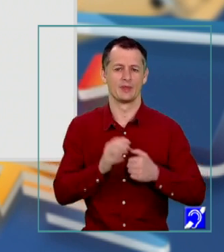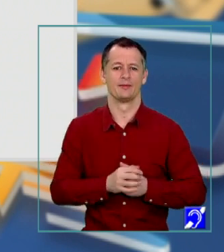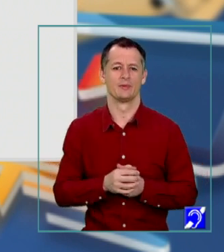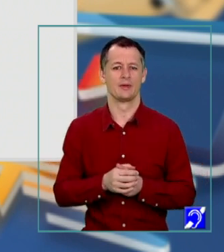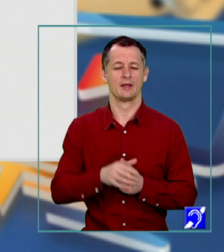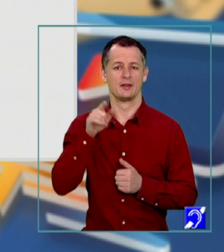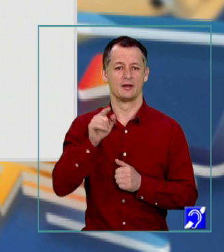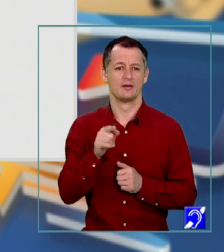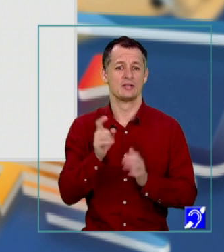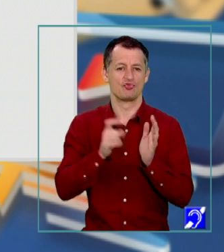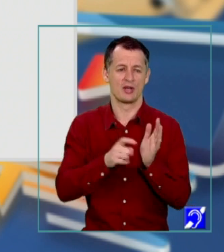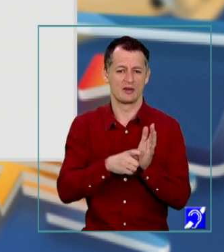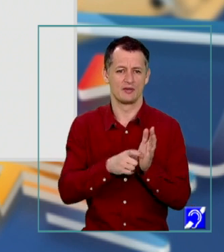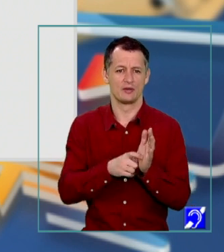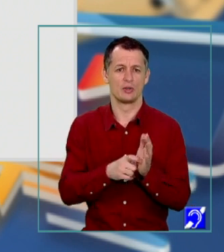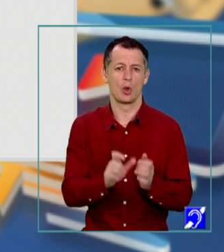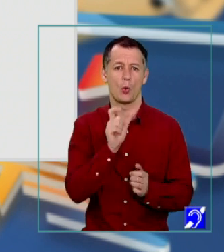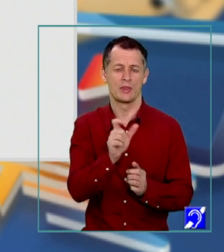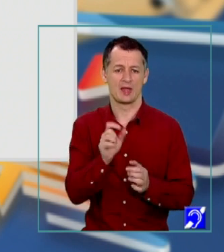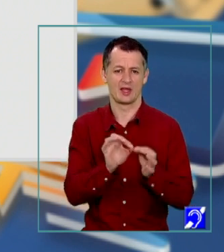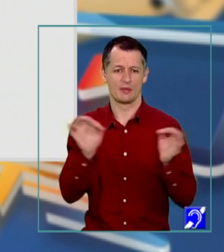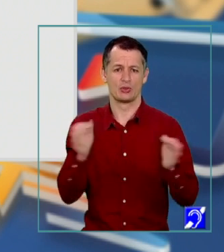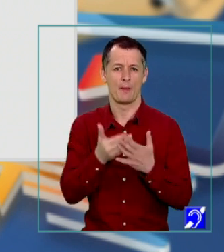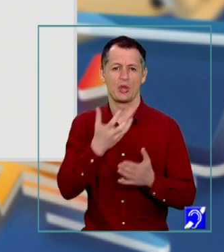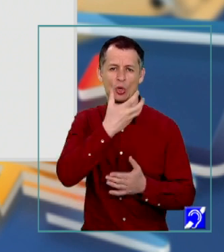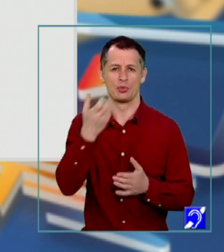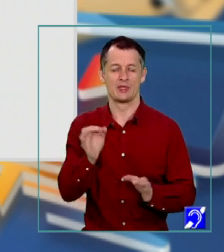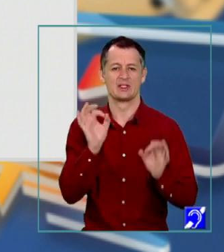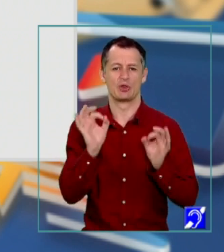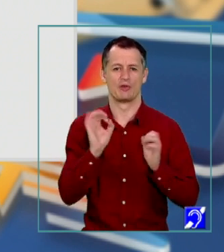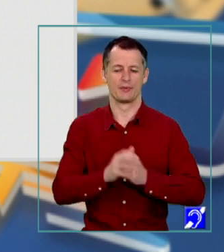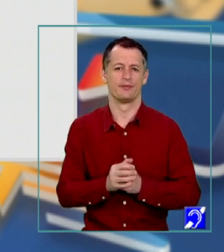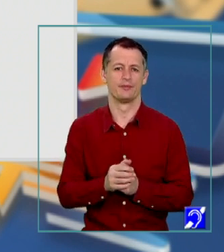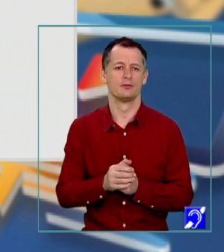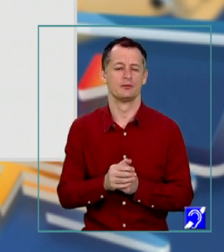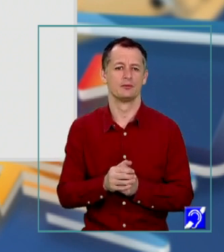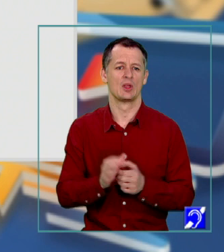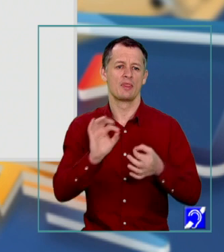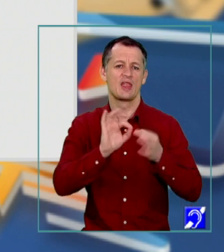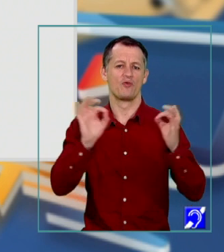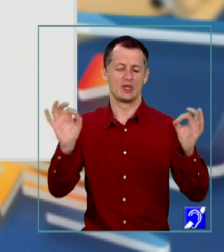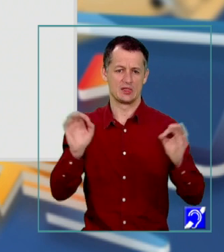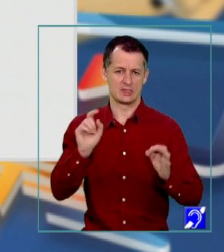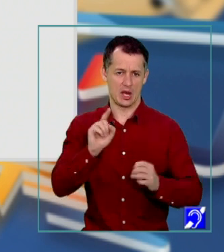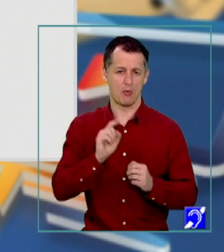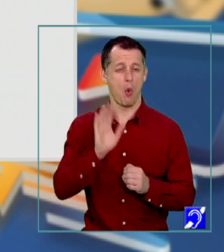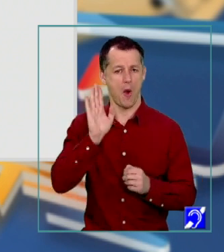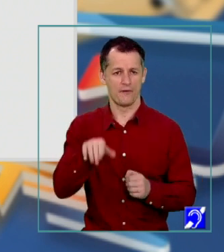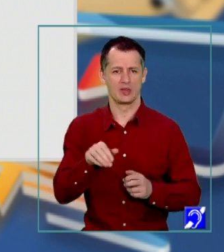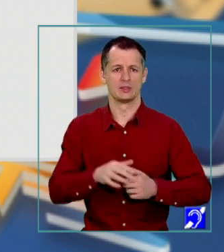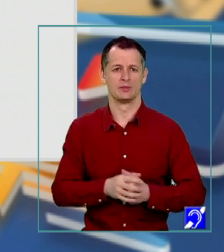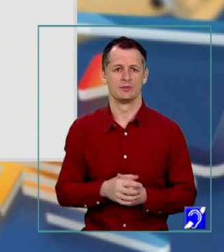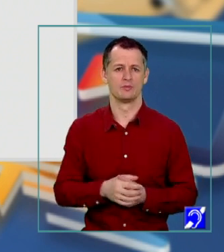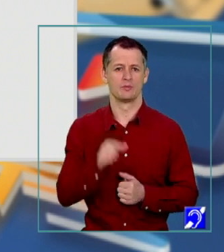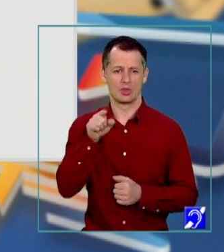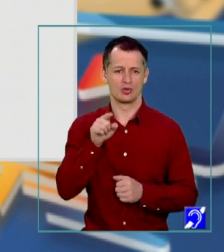cazul nostru ni se cere unitatea de măsură pentru căldura specifică. Definiția căldurii specifice o aveți